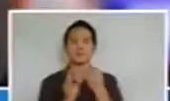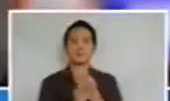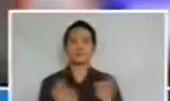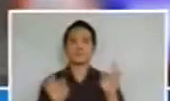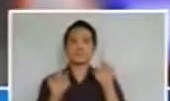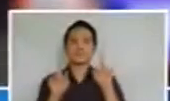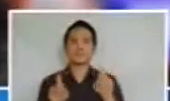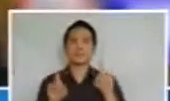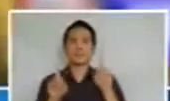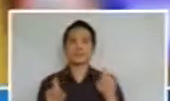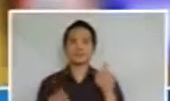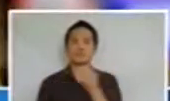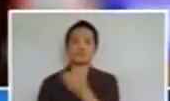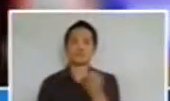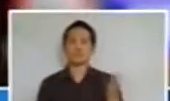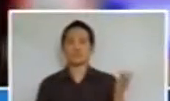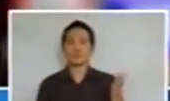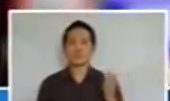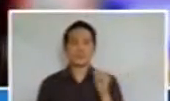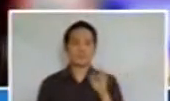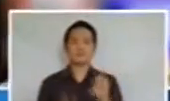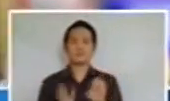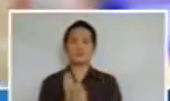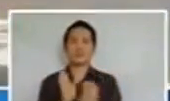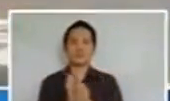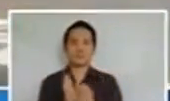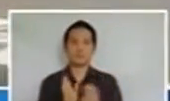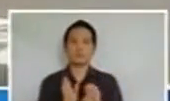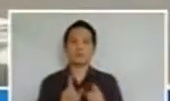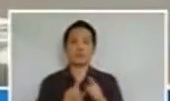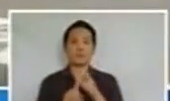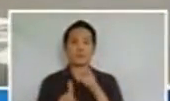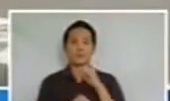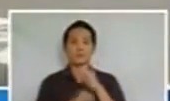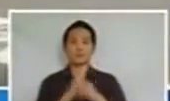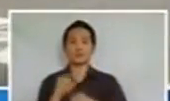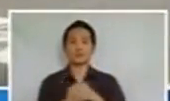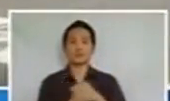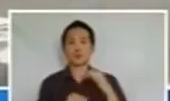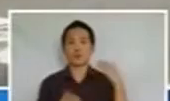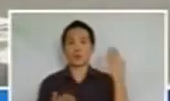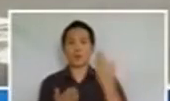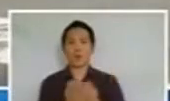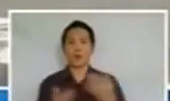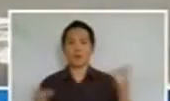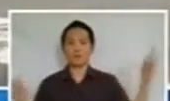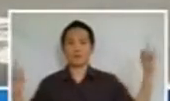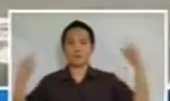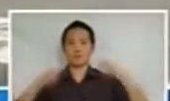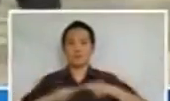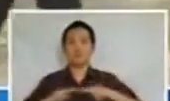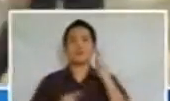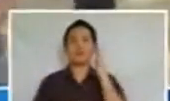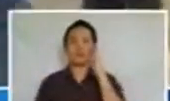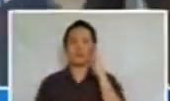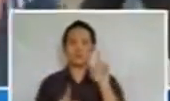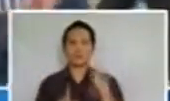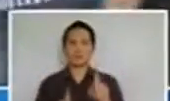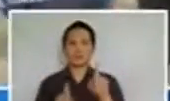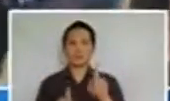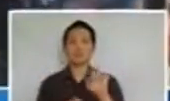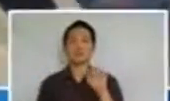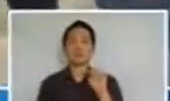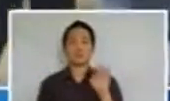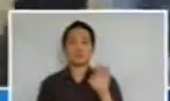polymerase chain reaction o RT-PCR test. Ang budget na gagamitin sa nasabing free testing ay nagmula sa bayanihan